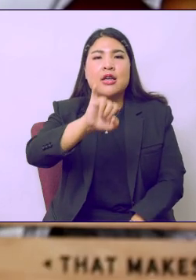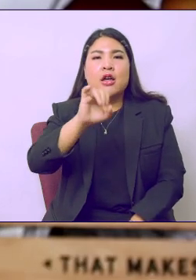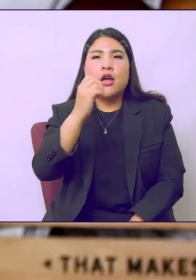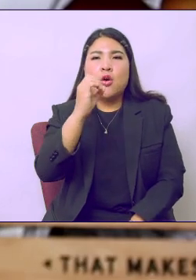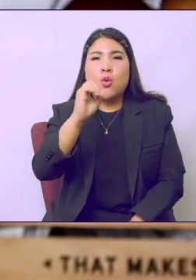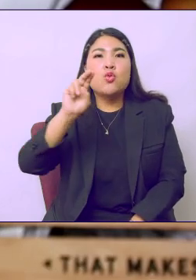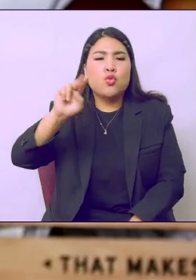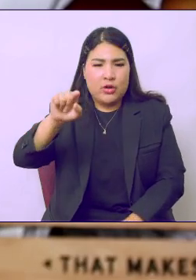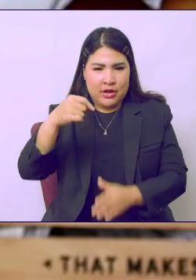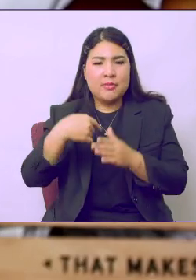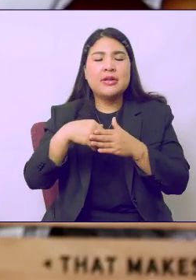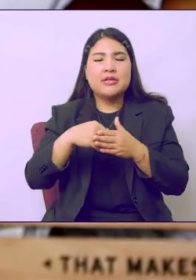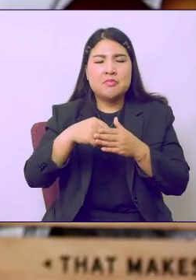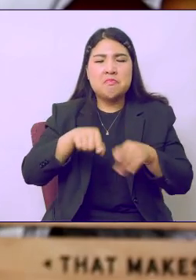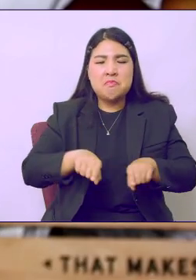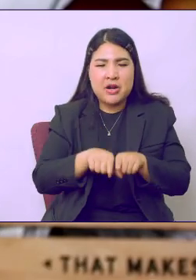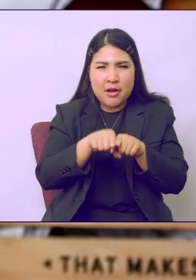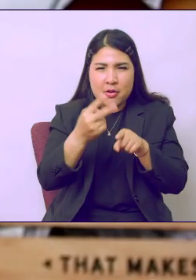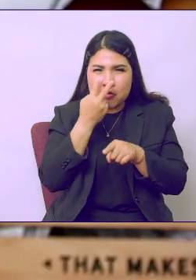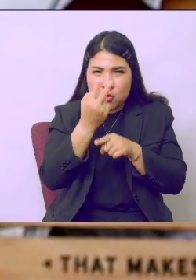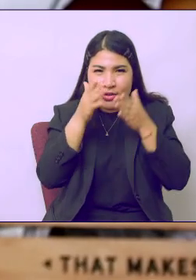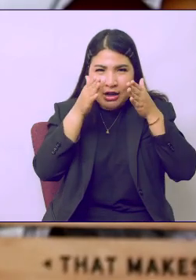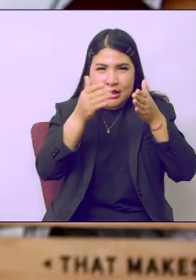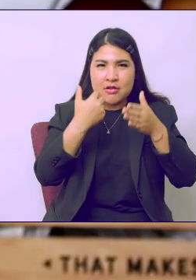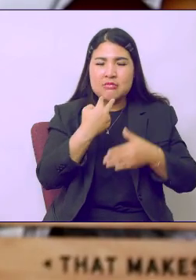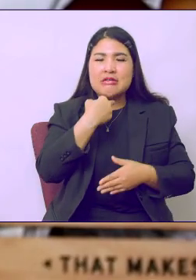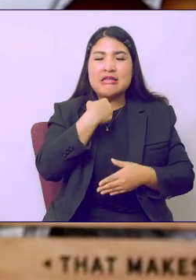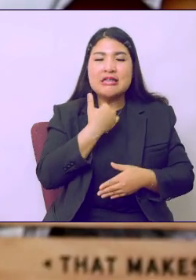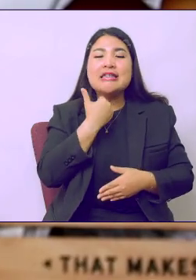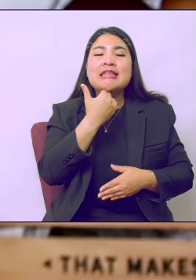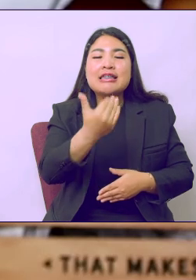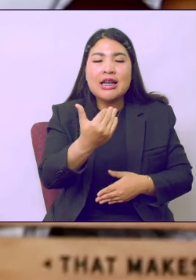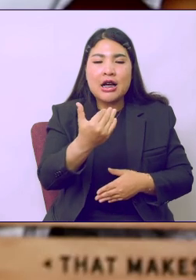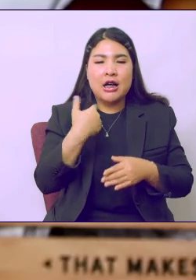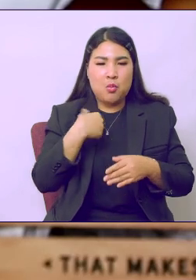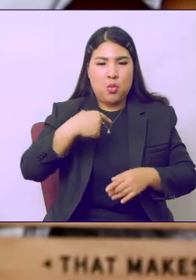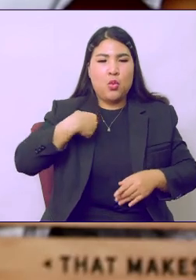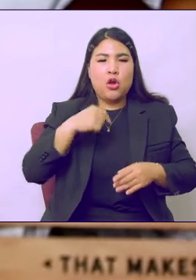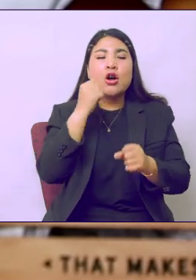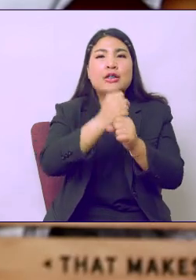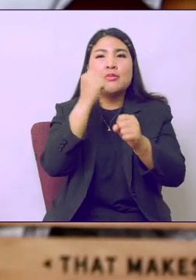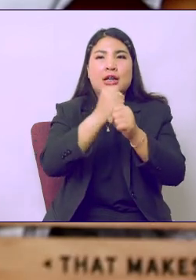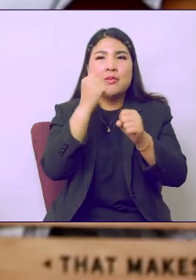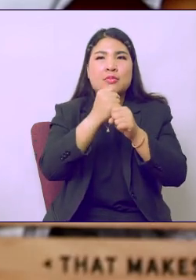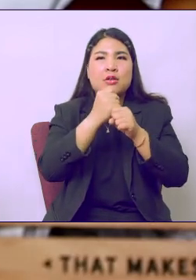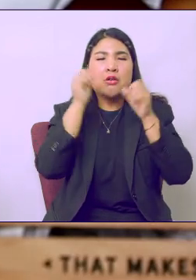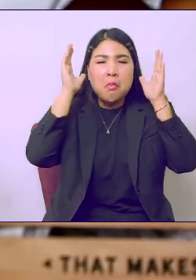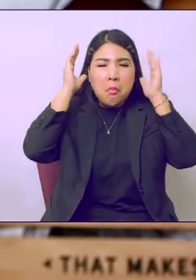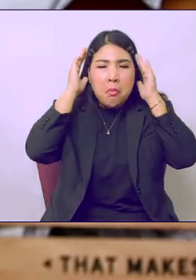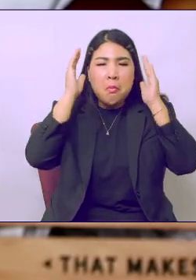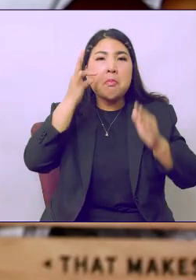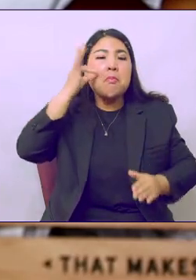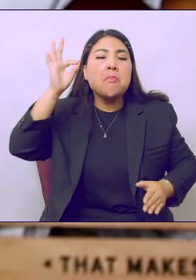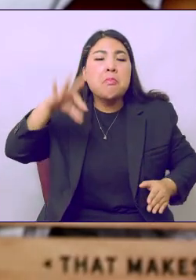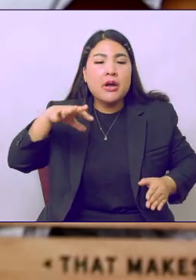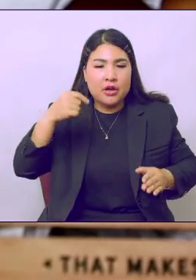เพราะอะไรเป็นโฟกัสออกเสียงด้วยแล้วก็โฟกัสเสียงด้วยด้วยนะครับหรือว่าผมชอบทำเนี่ยครับอ่าบัมาลีนะครับเสียงผึ้งนะครับก็